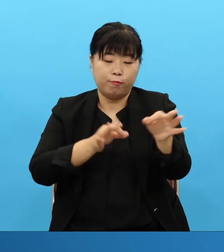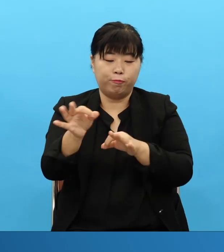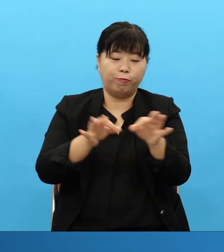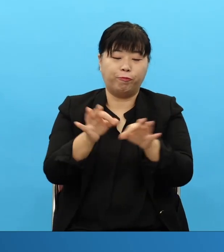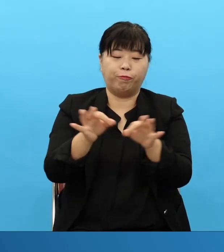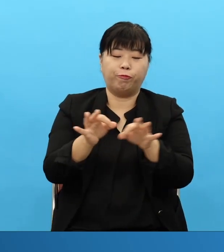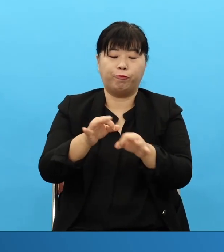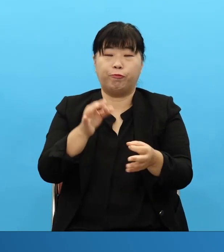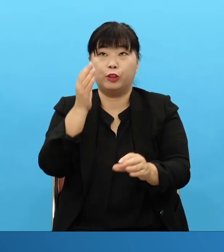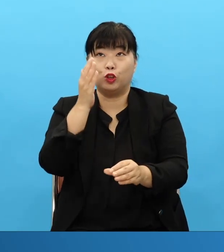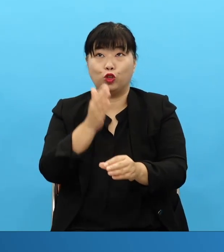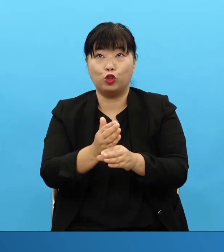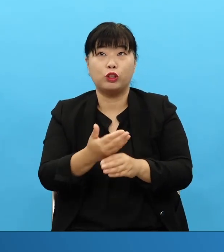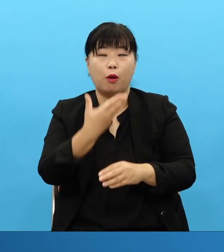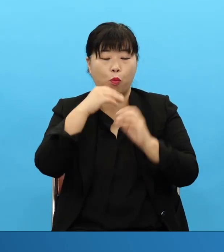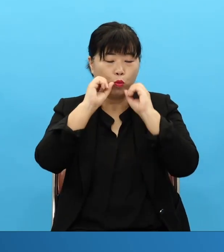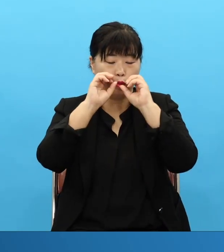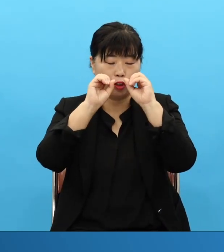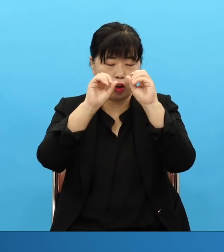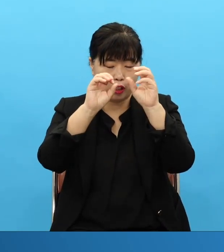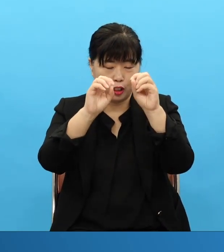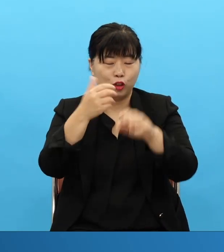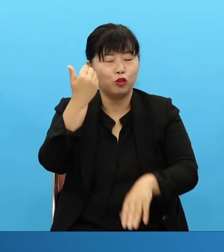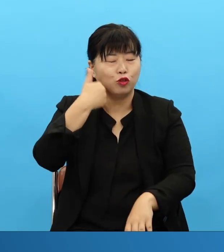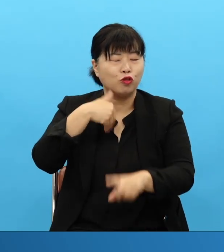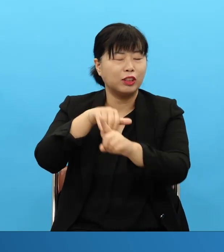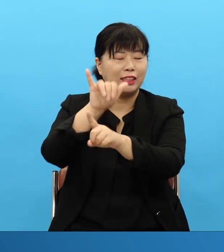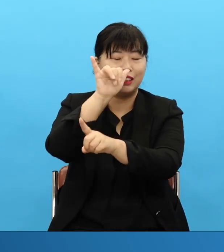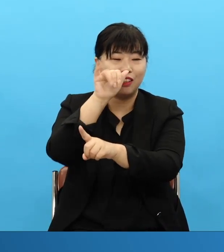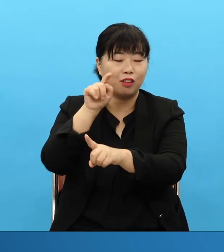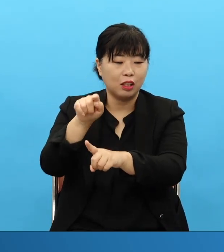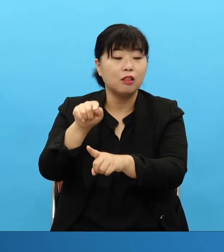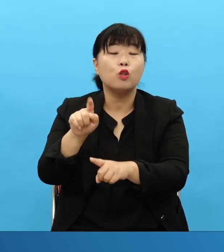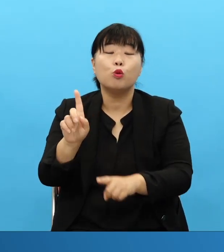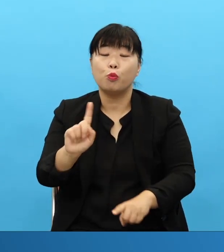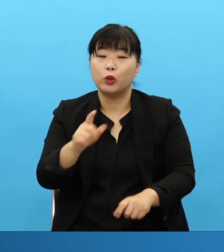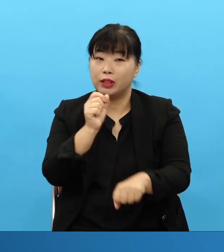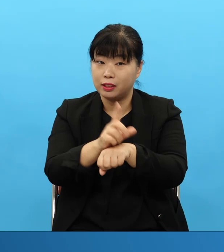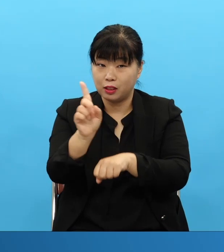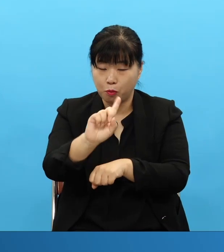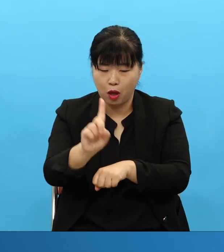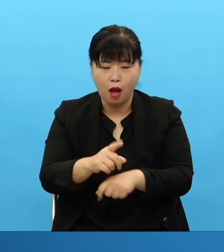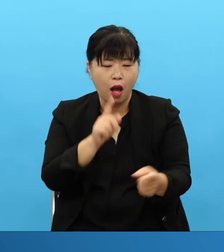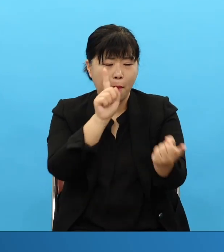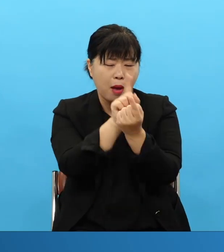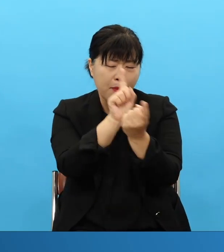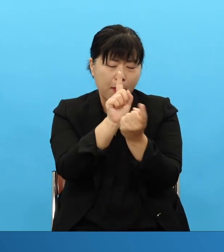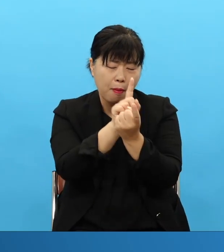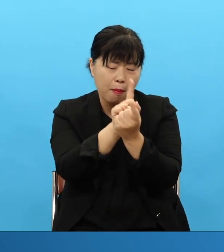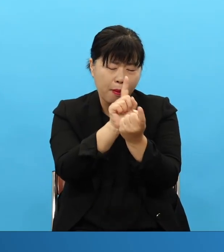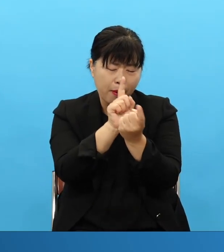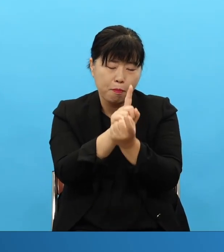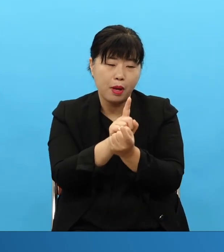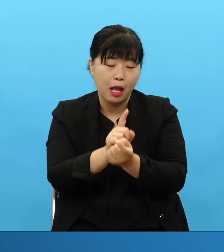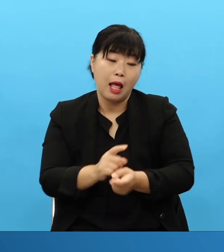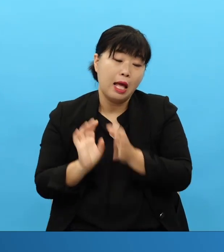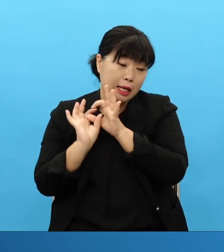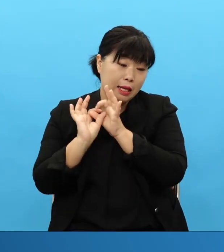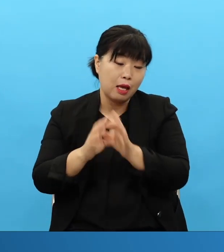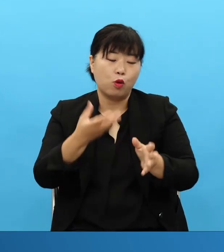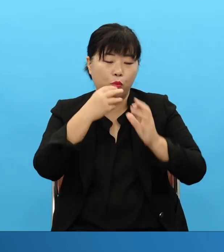사람에게도 복음 전하는 거예요. There was one person who worked in the international market and was always proclaiming the gospel, and he would tell the gospel to every person he met. 그리고 도시락을